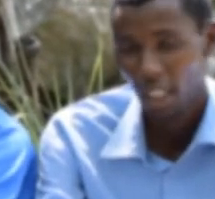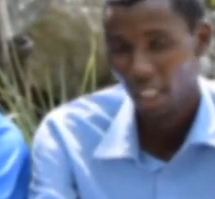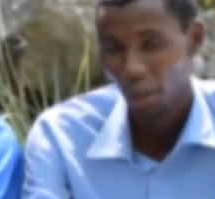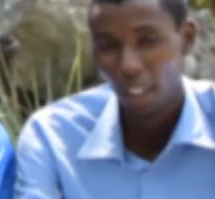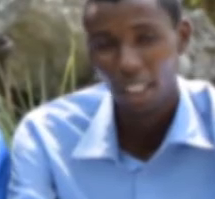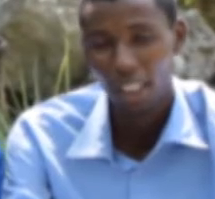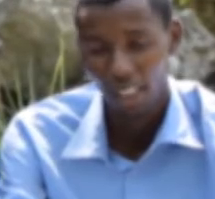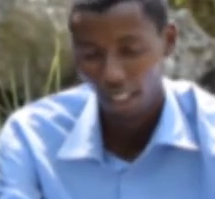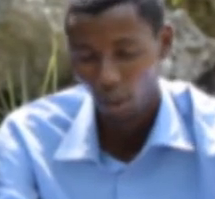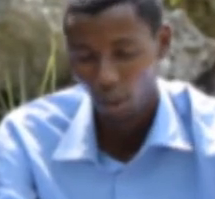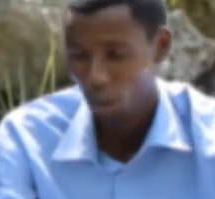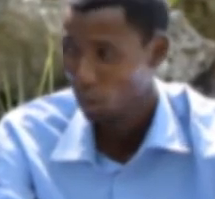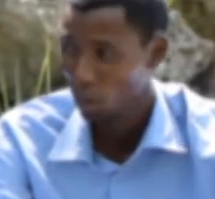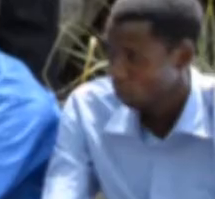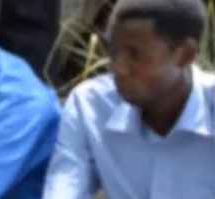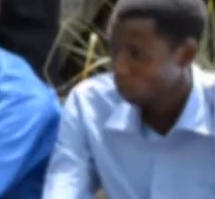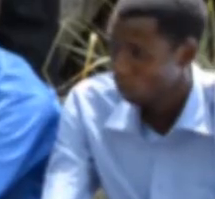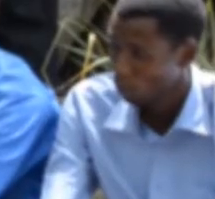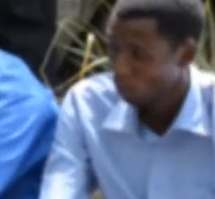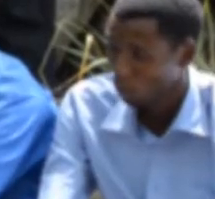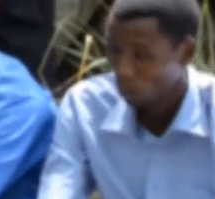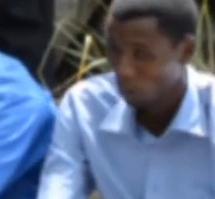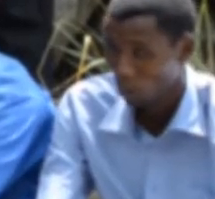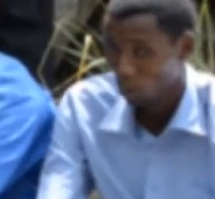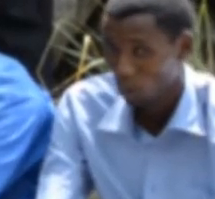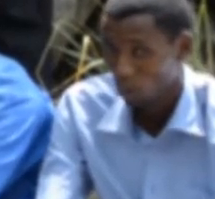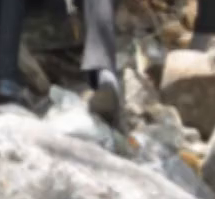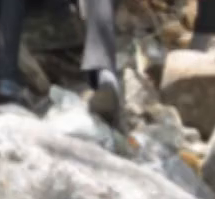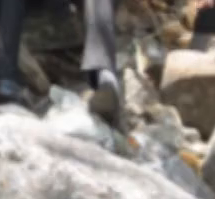imba parendo.